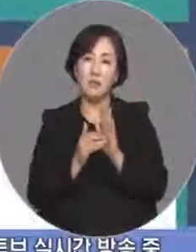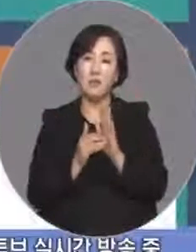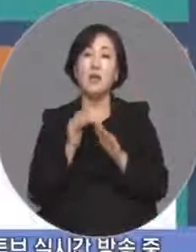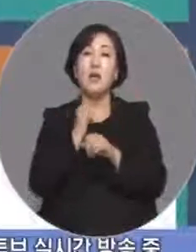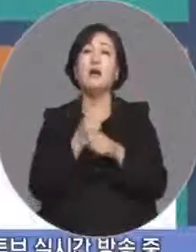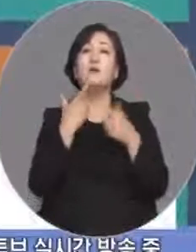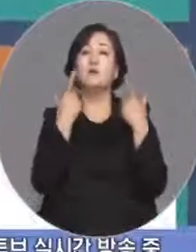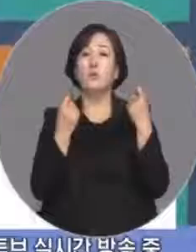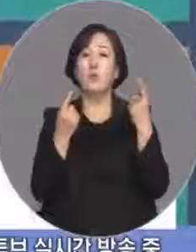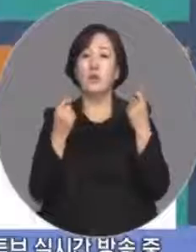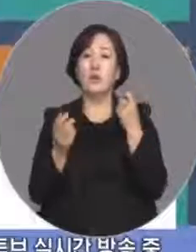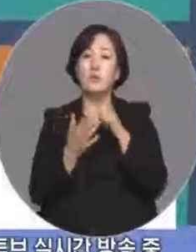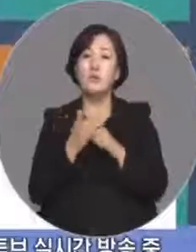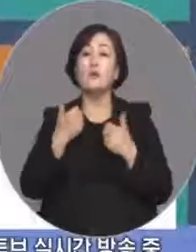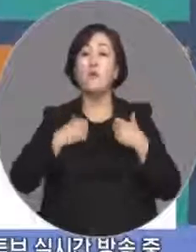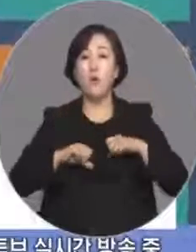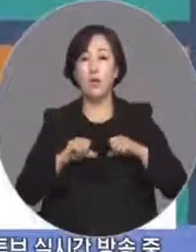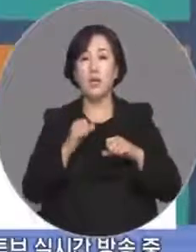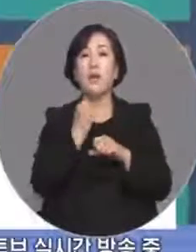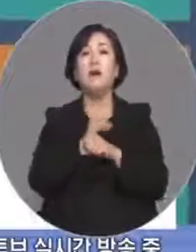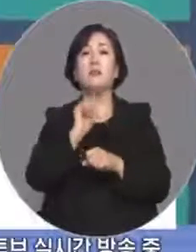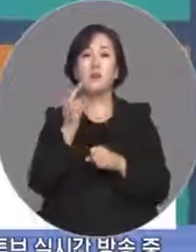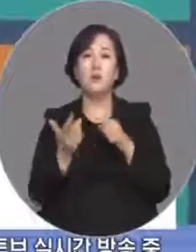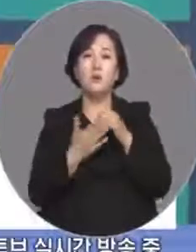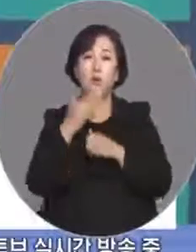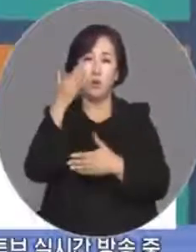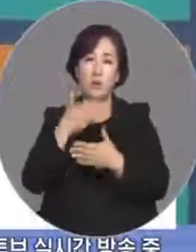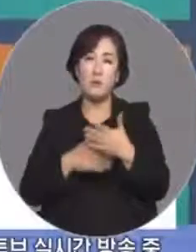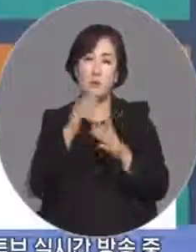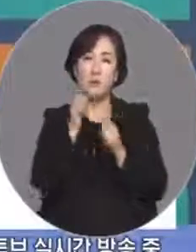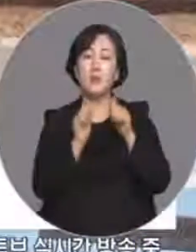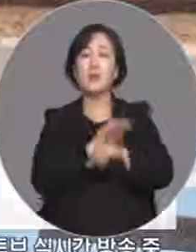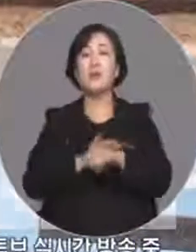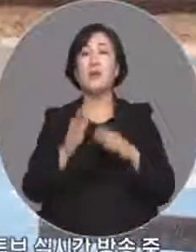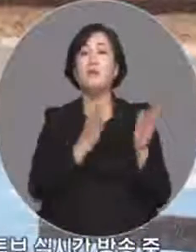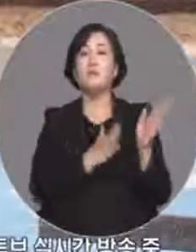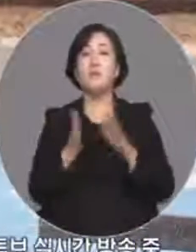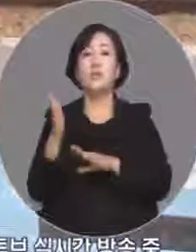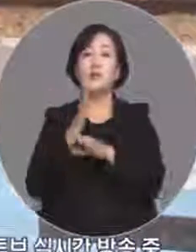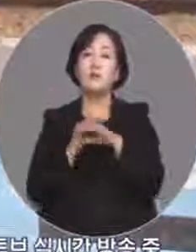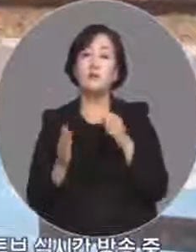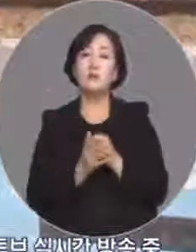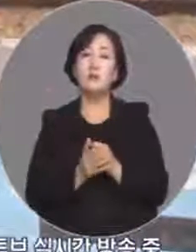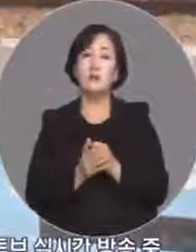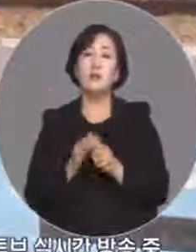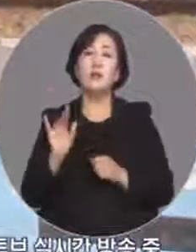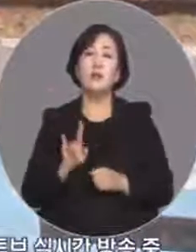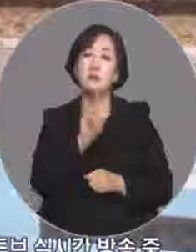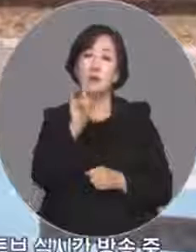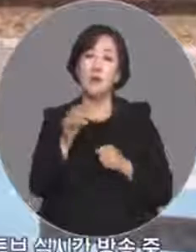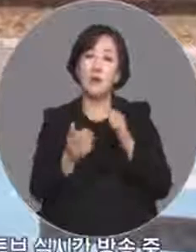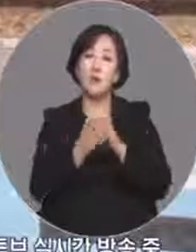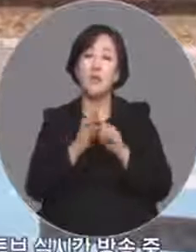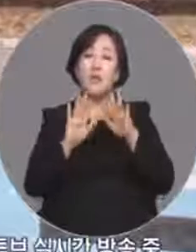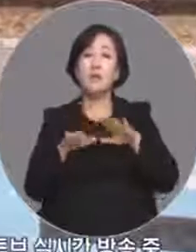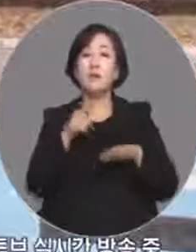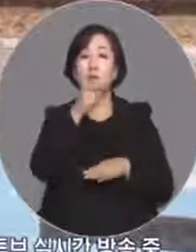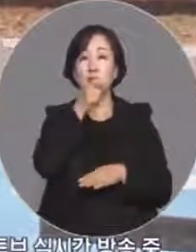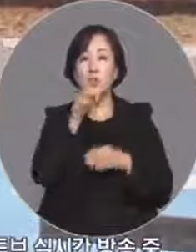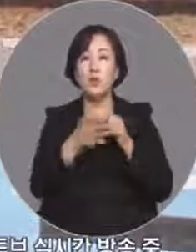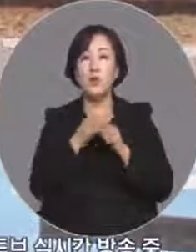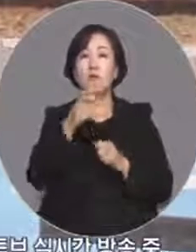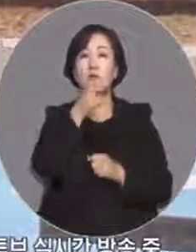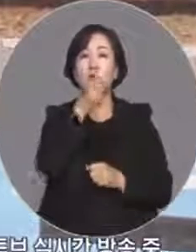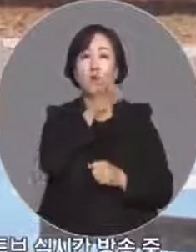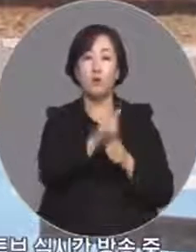같이 포기하지 않으면서 남은 경기를 잘 준비하겠습니다. 울산현대는 이번 주 일요일에는 수원